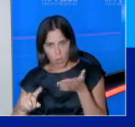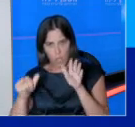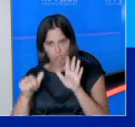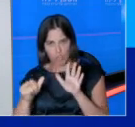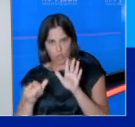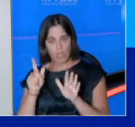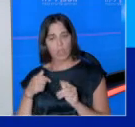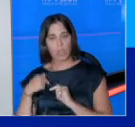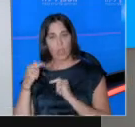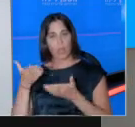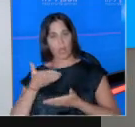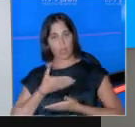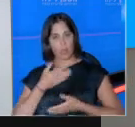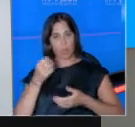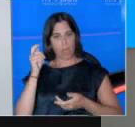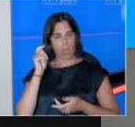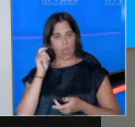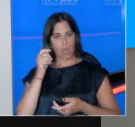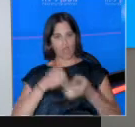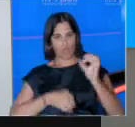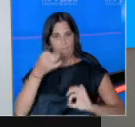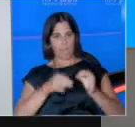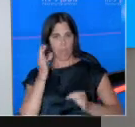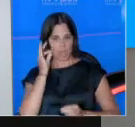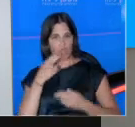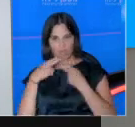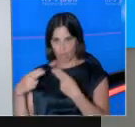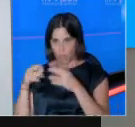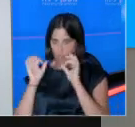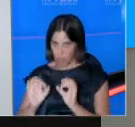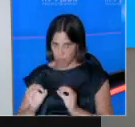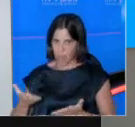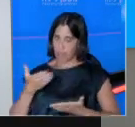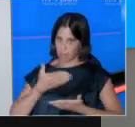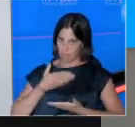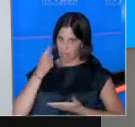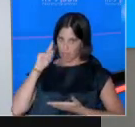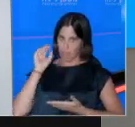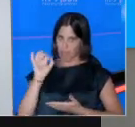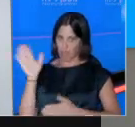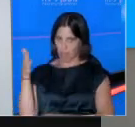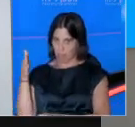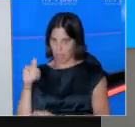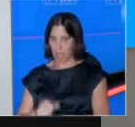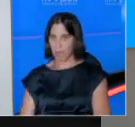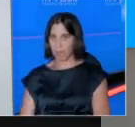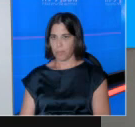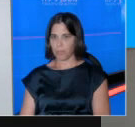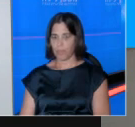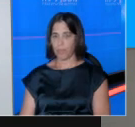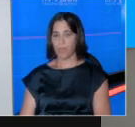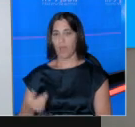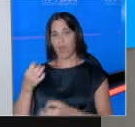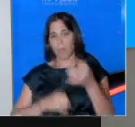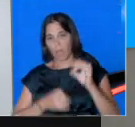יוני צריכים בעצם לקבל מהשופטת תשובה שהיא באמת מקבלת את חוות דעת של המדינה. של הפרקליטות